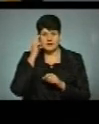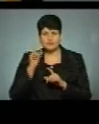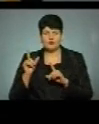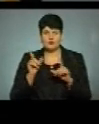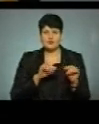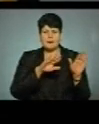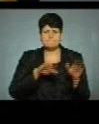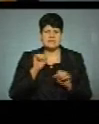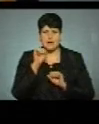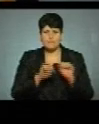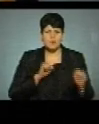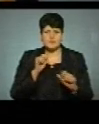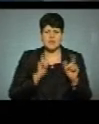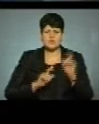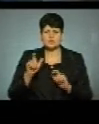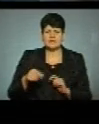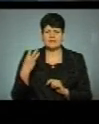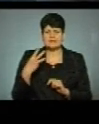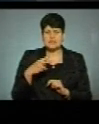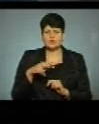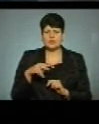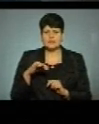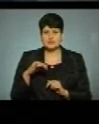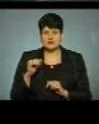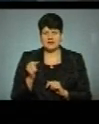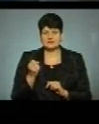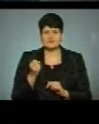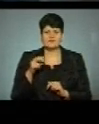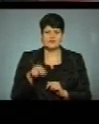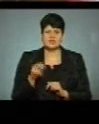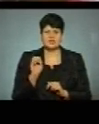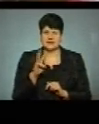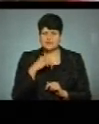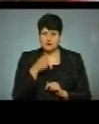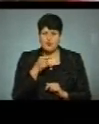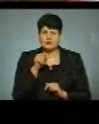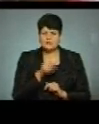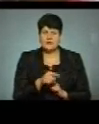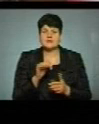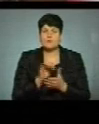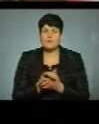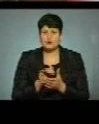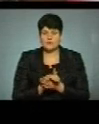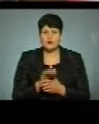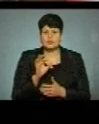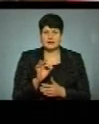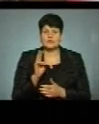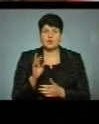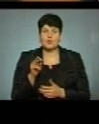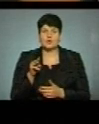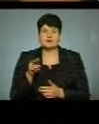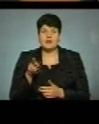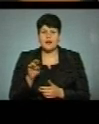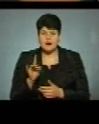поїхав після побиття студентів 30 листопада 2013 року, пригадує брат Сергій. Каже, там він познайомився з Оленою Котляр, вони